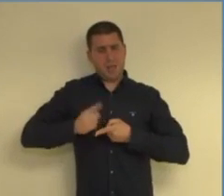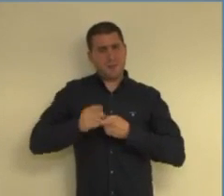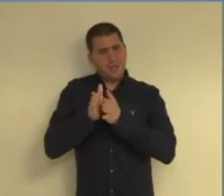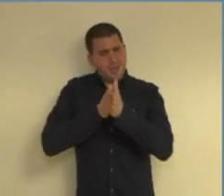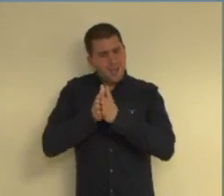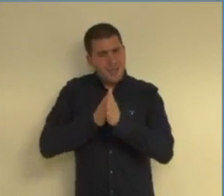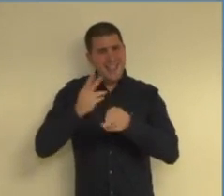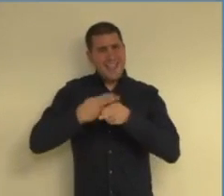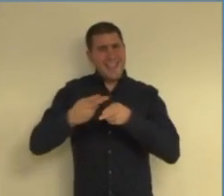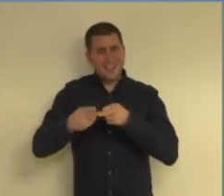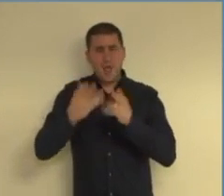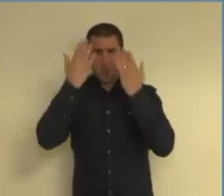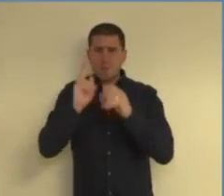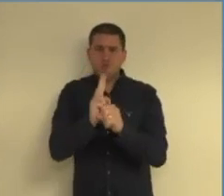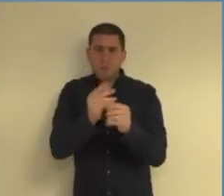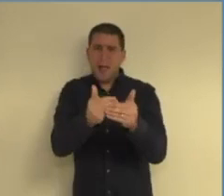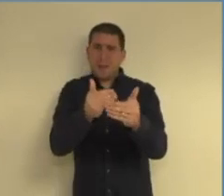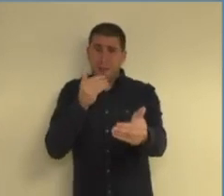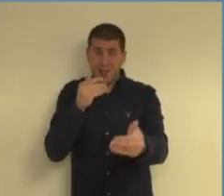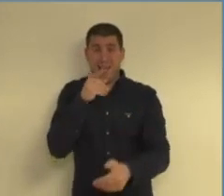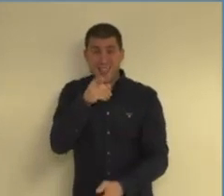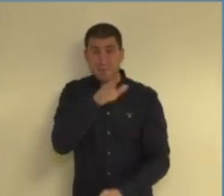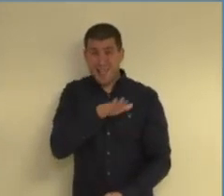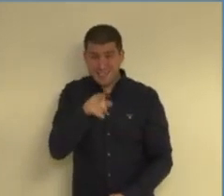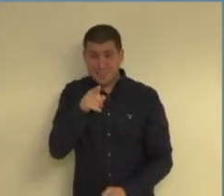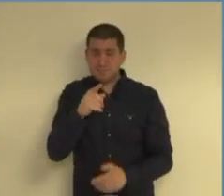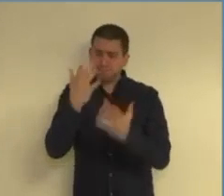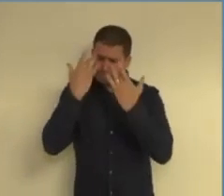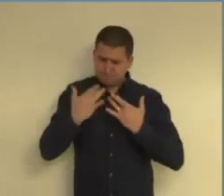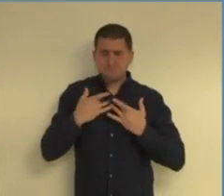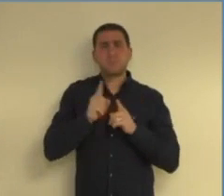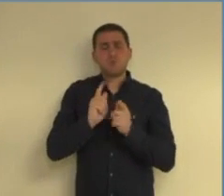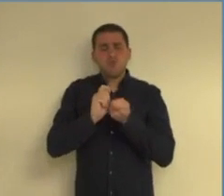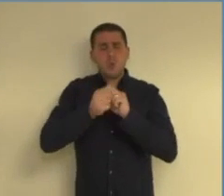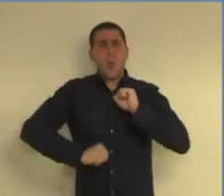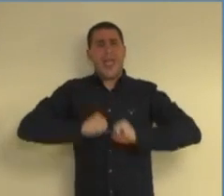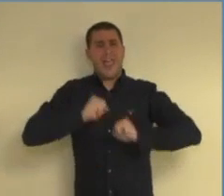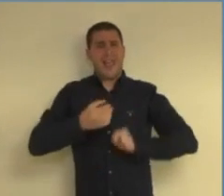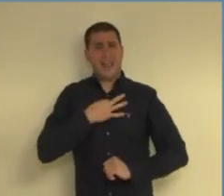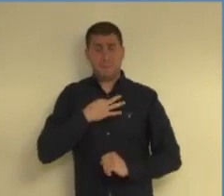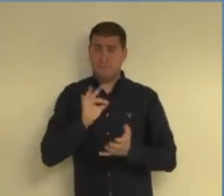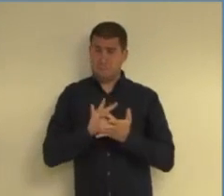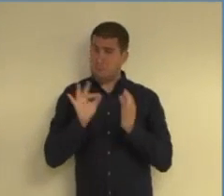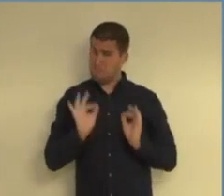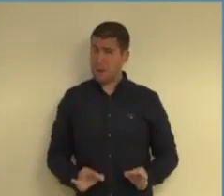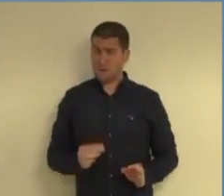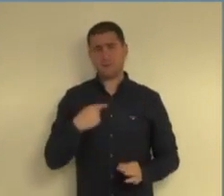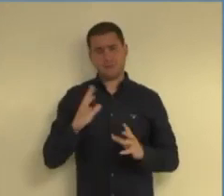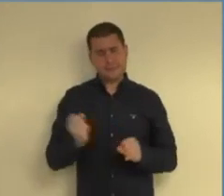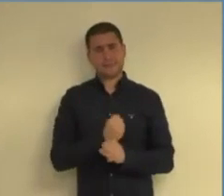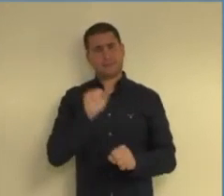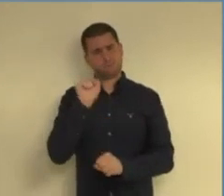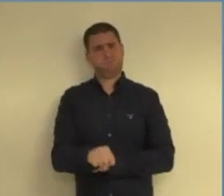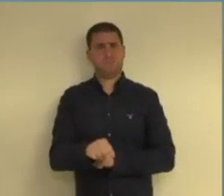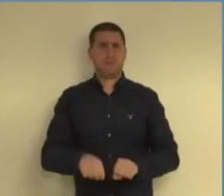על היגיינה איך הם דואגים שאנחנו נשמור מרחק אתם הילדים תגרמו לנו לשנות את ההרגלים שלנו באופן שבאמת נצלח את